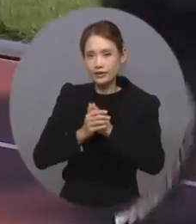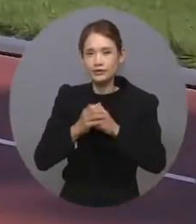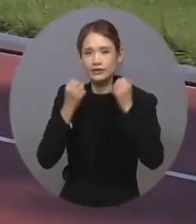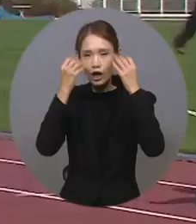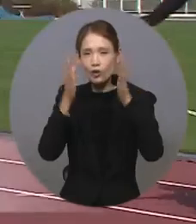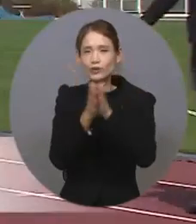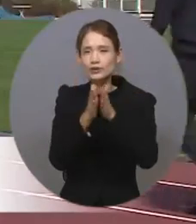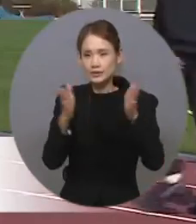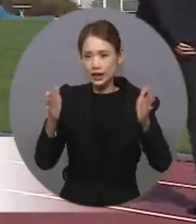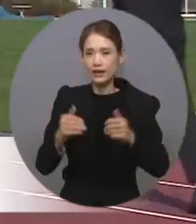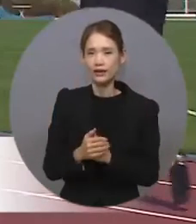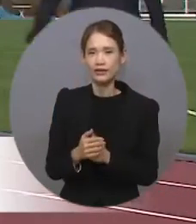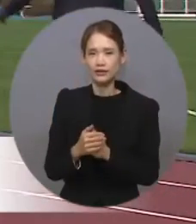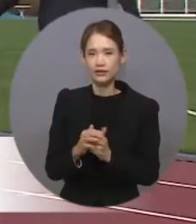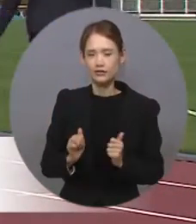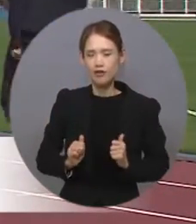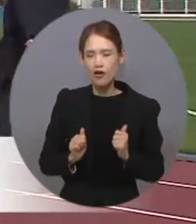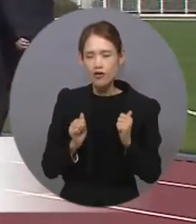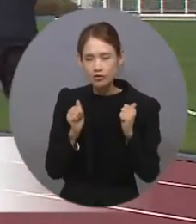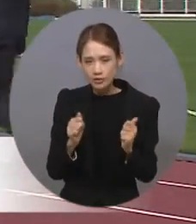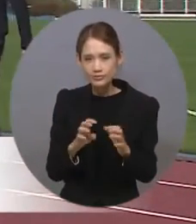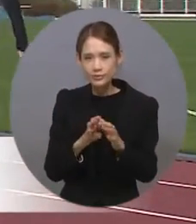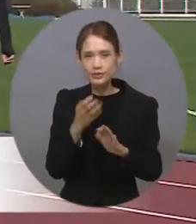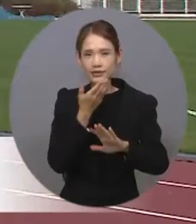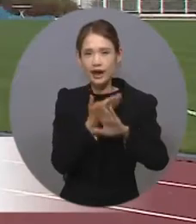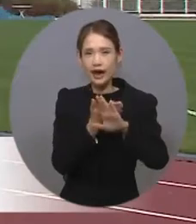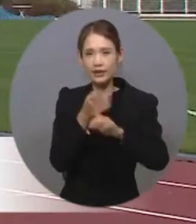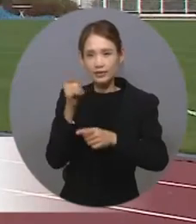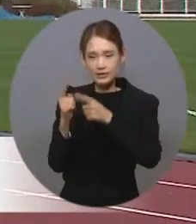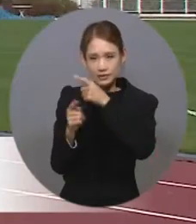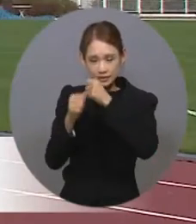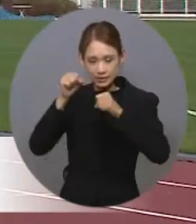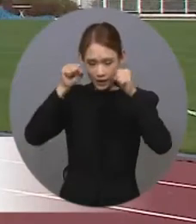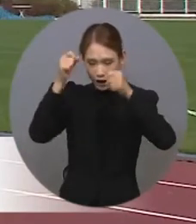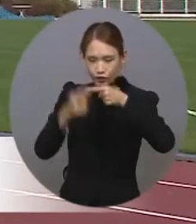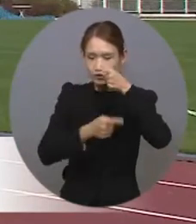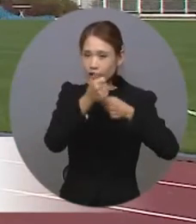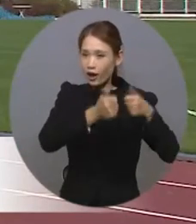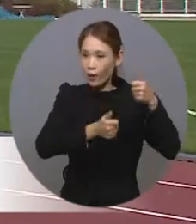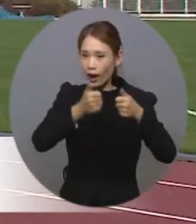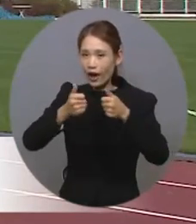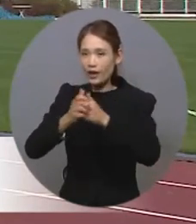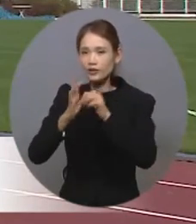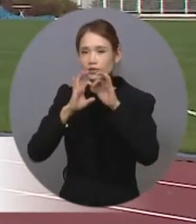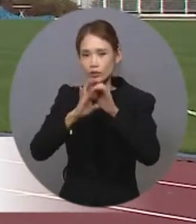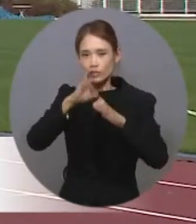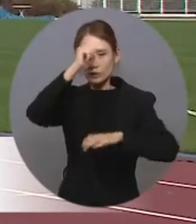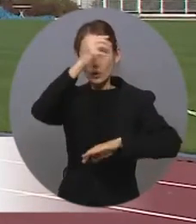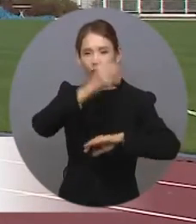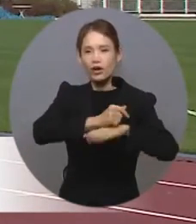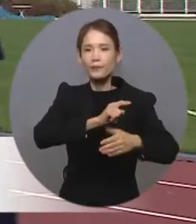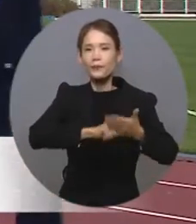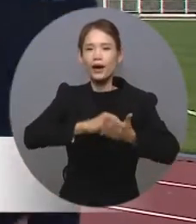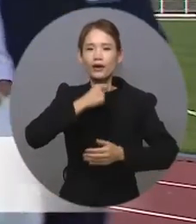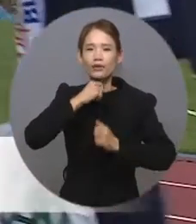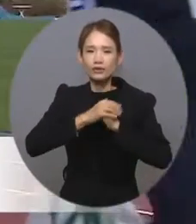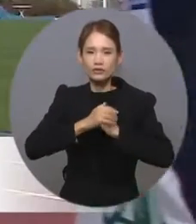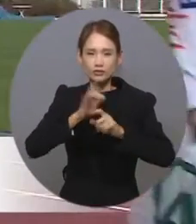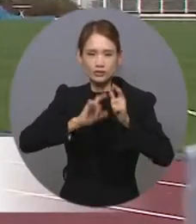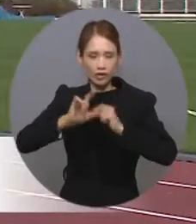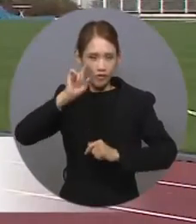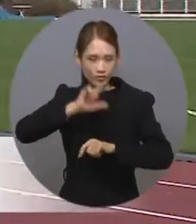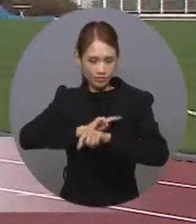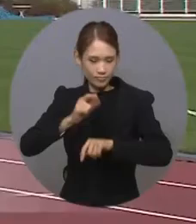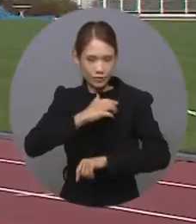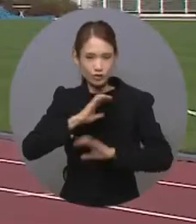나섰습니다. 열심히 해서 다른 체전들에서도 좀 좋은 결과 얻고 싶고 크게 봐서